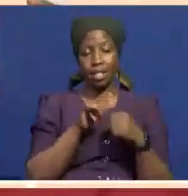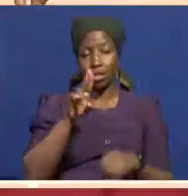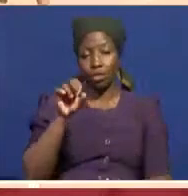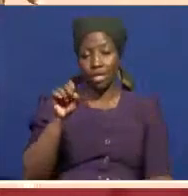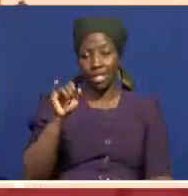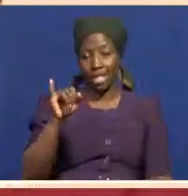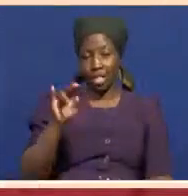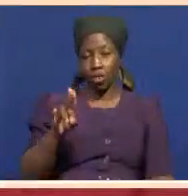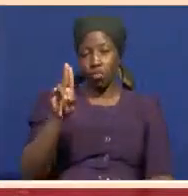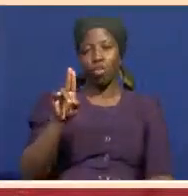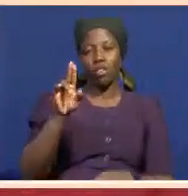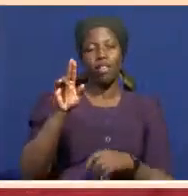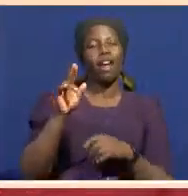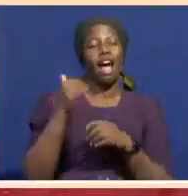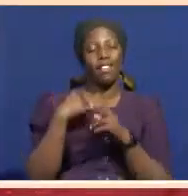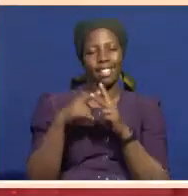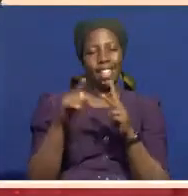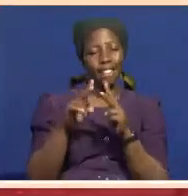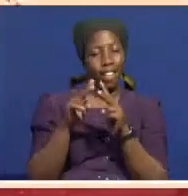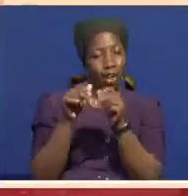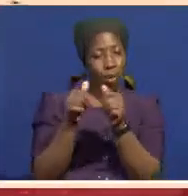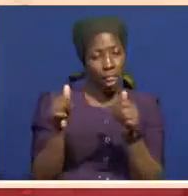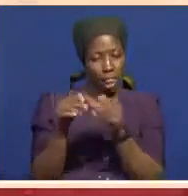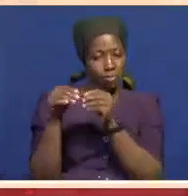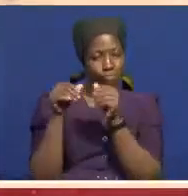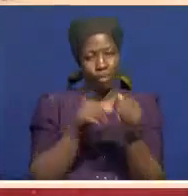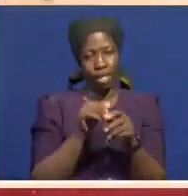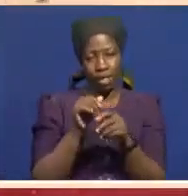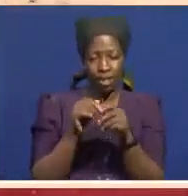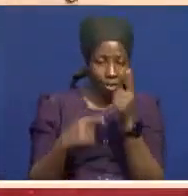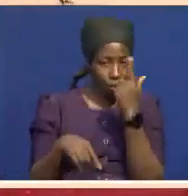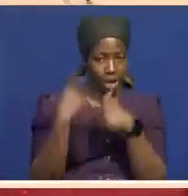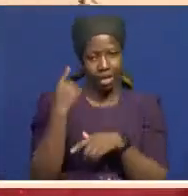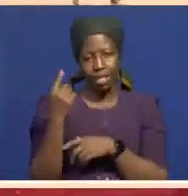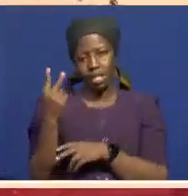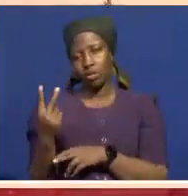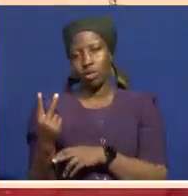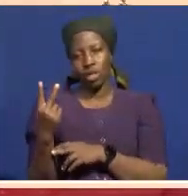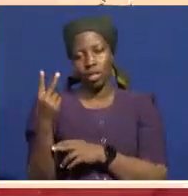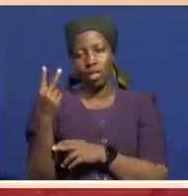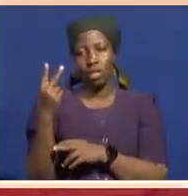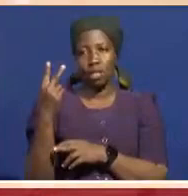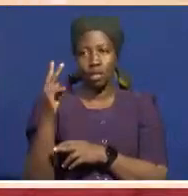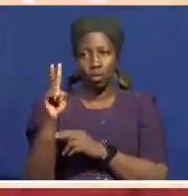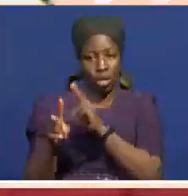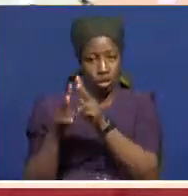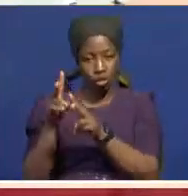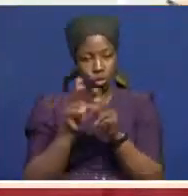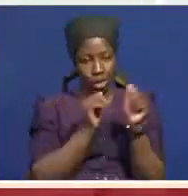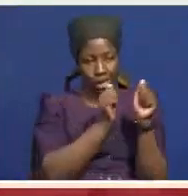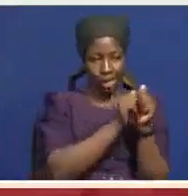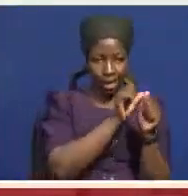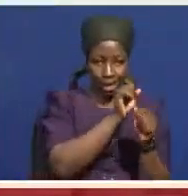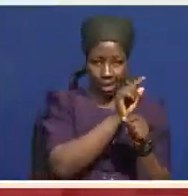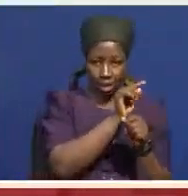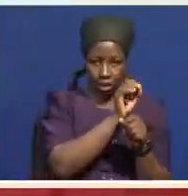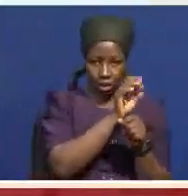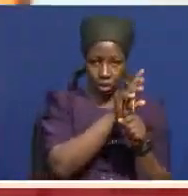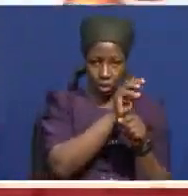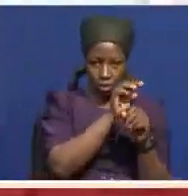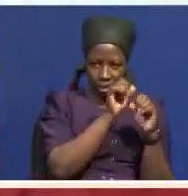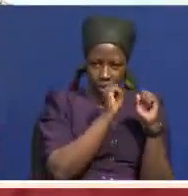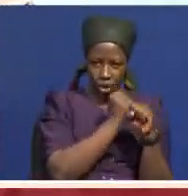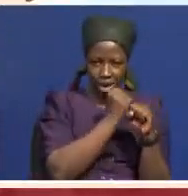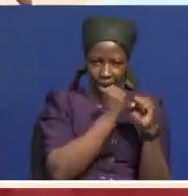USIU Flames ilianza mechi hiyo vyema huku ikishinda robo ya kwanza kwa alama 22 kwa 10. Storms ilijitahidi vilivyo kwenye robo